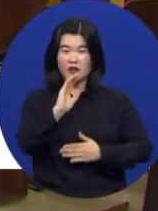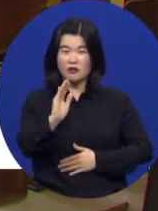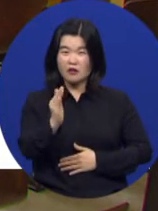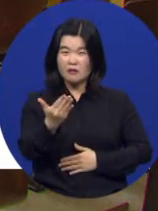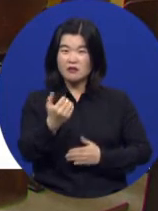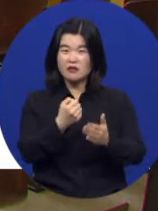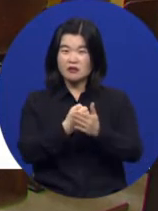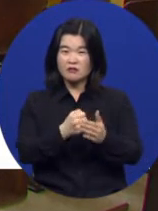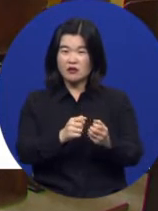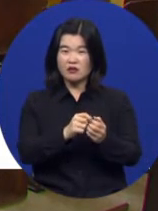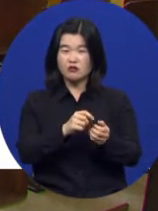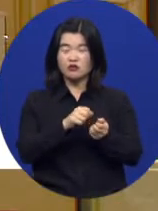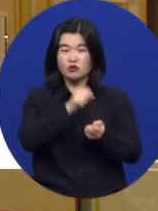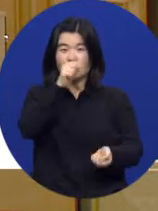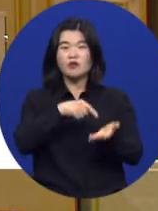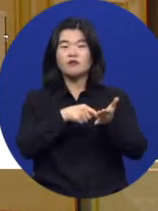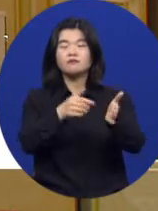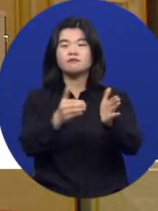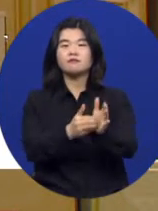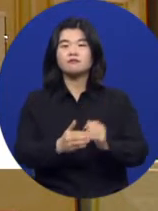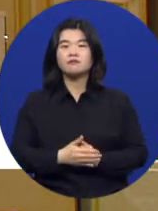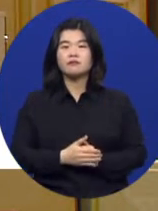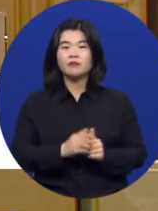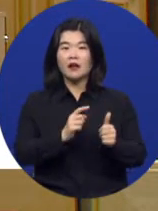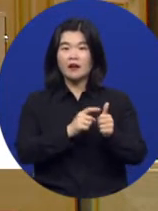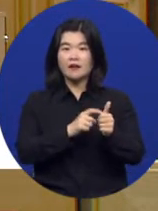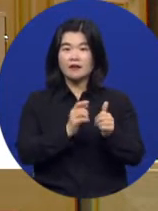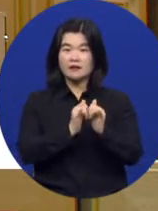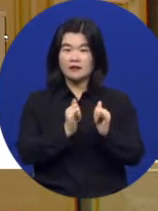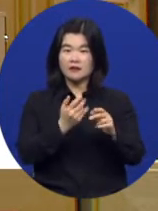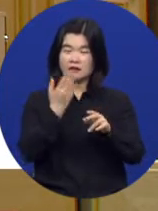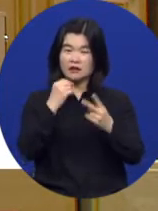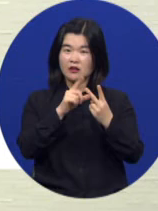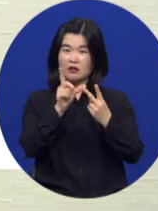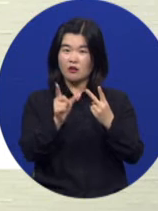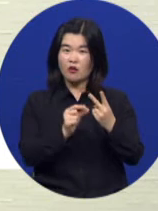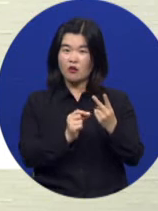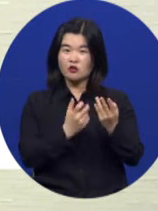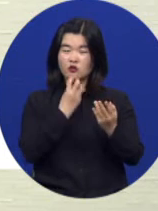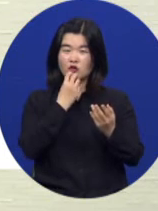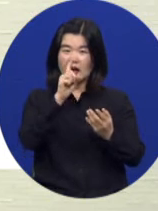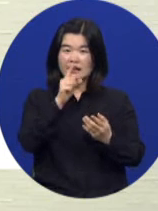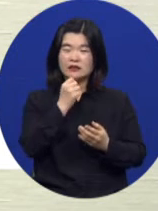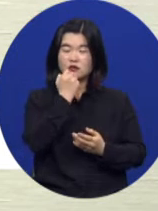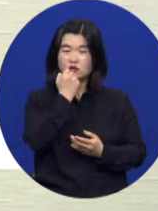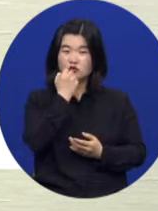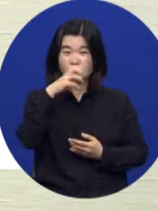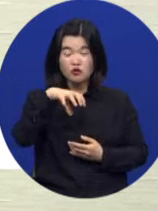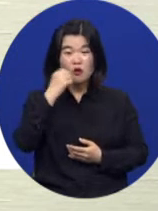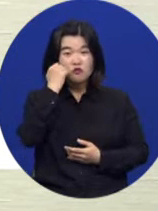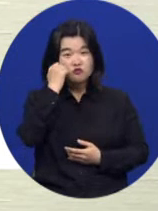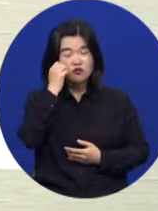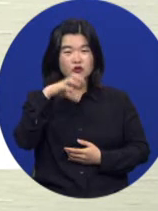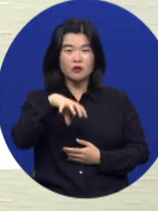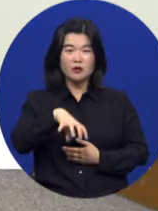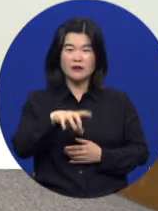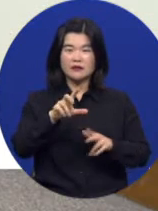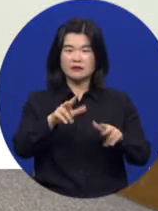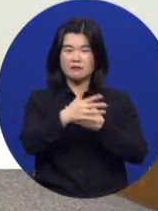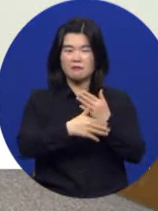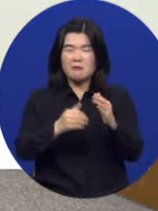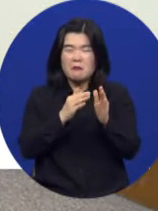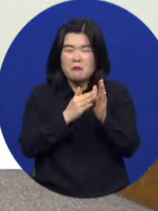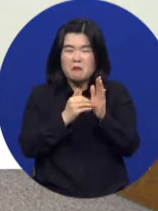구속영장을 발부 했습니다 a 경위는 지난 2월 서울 시내 한 숙박업소에서 전 여자친구의 신체를